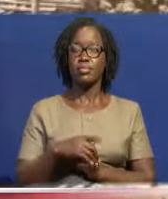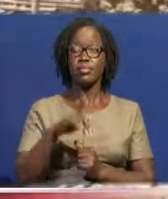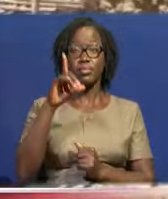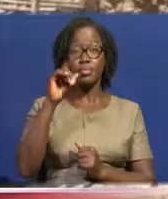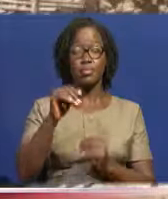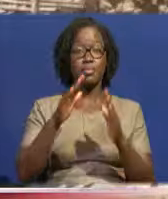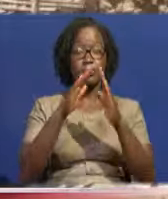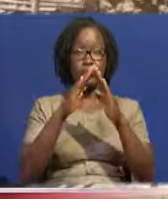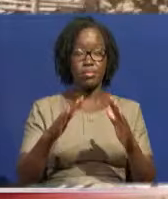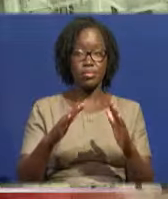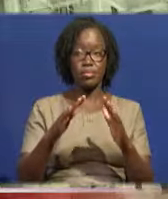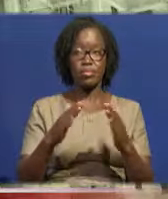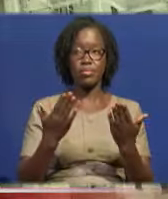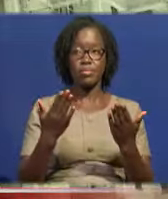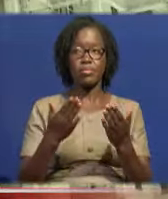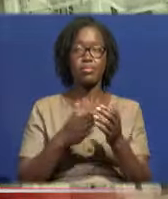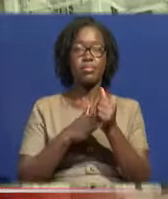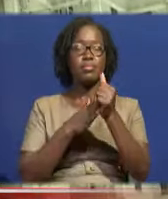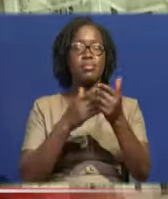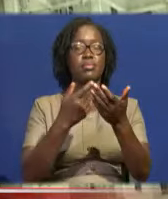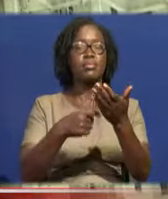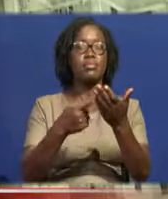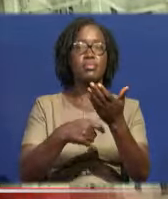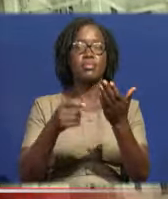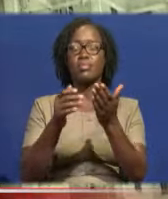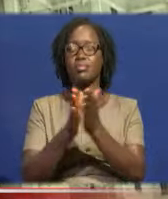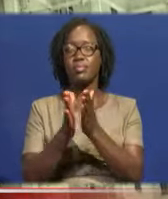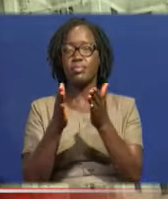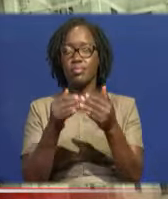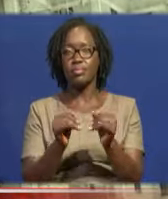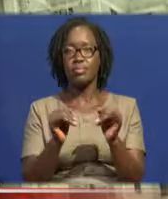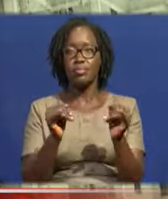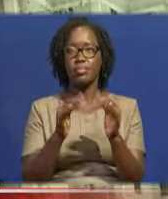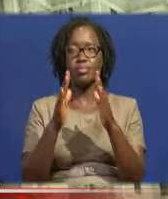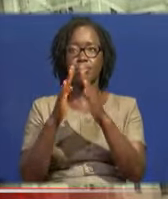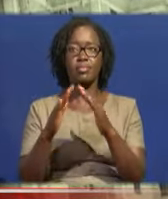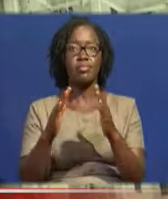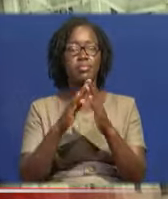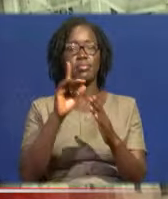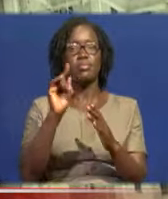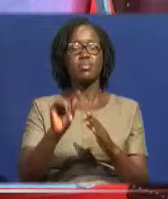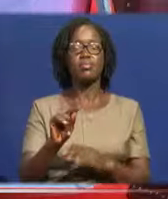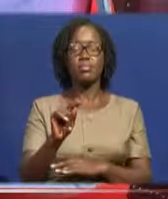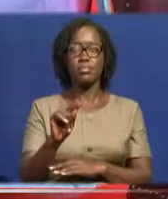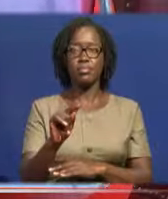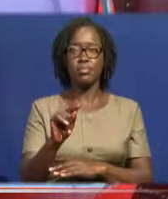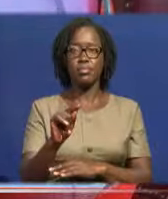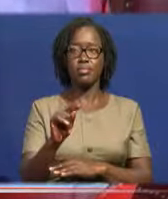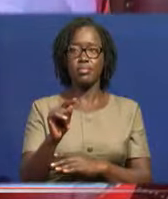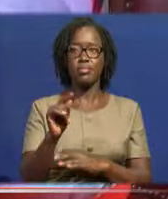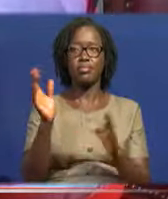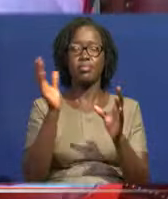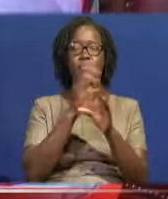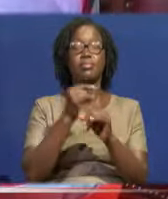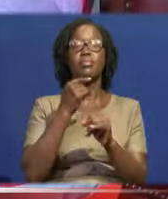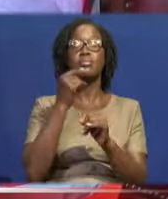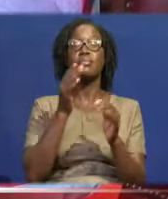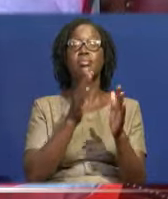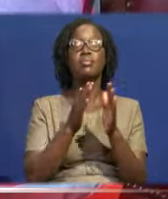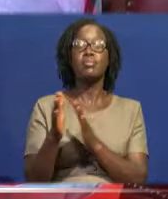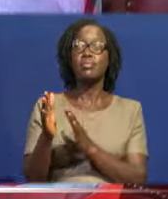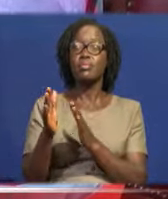inatoa mwongozo wa ukusanyaji wa ushuru wa nyumba na utekelezaji wa mpango wa nyumba hizo za gharama nafuu. Rais Ruto alisema mpango